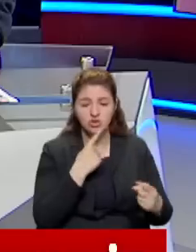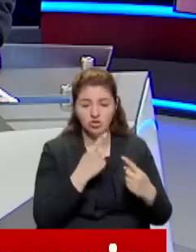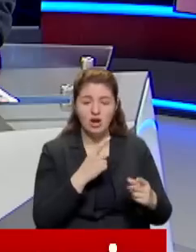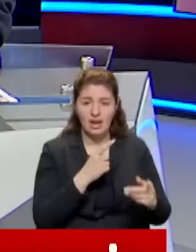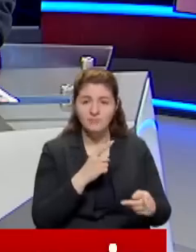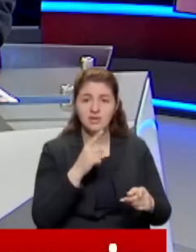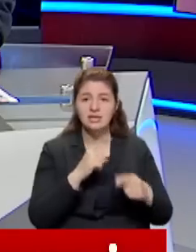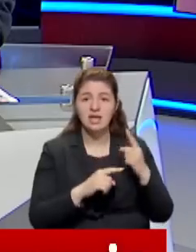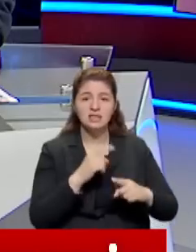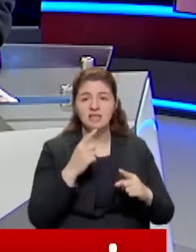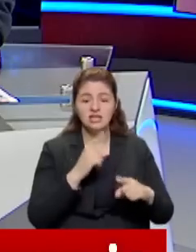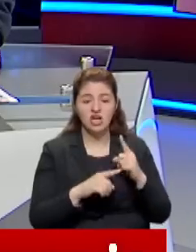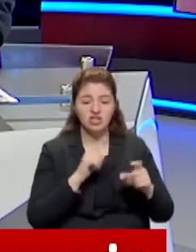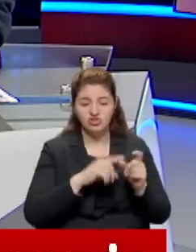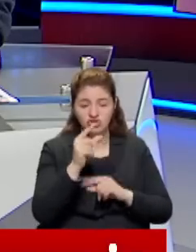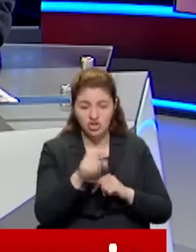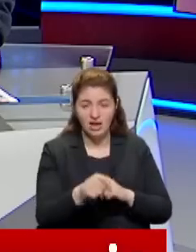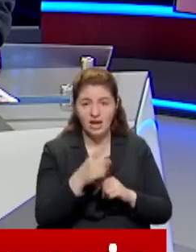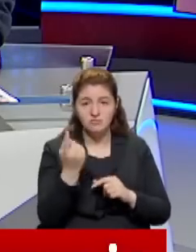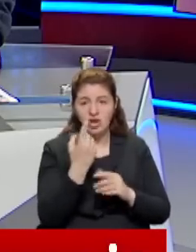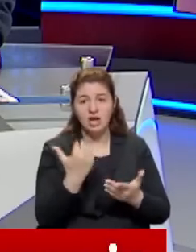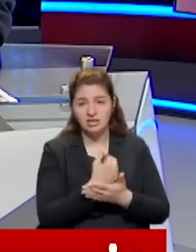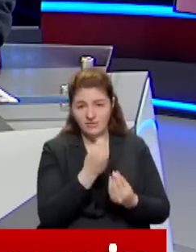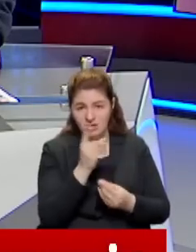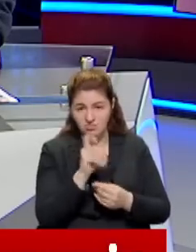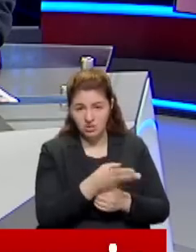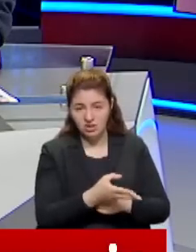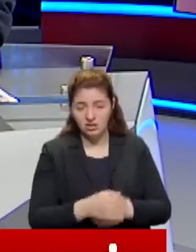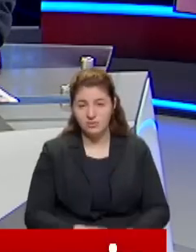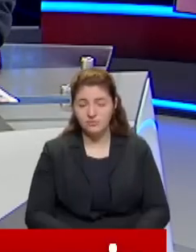söylem siyasete, siyasetçiye bir şey kazandırır mı?